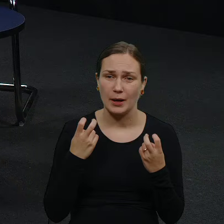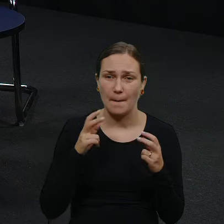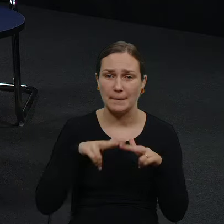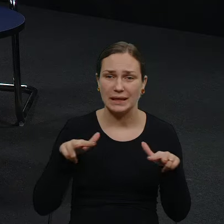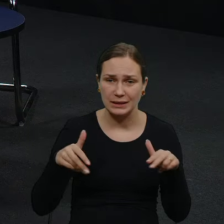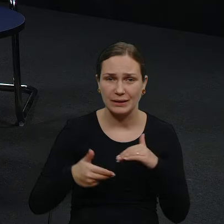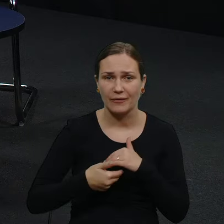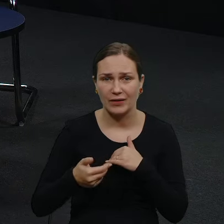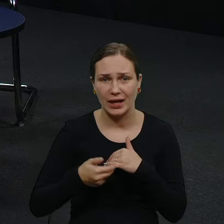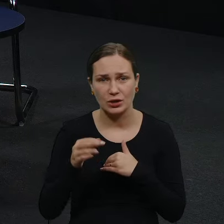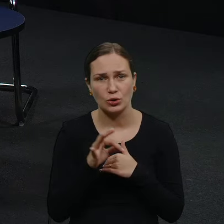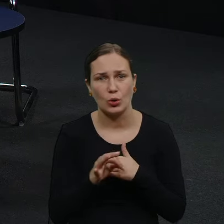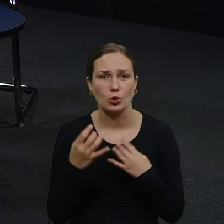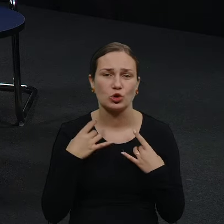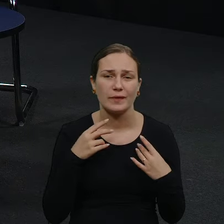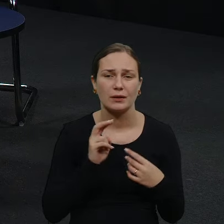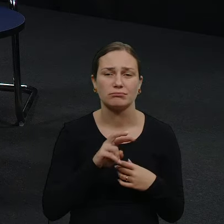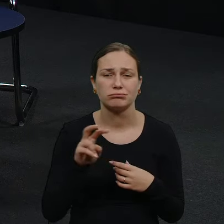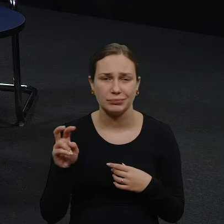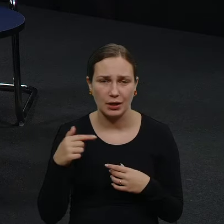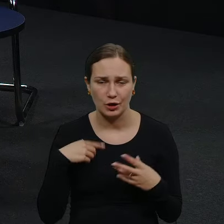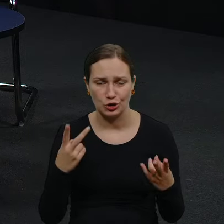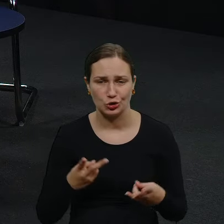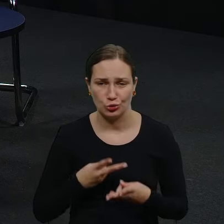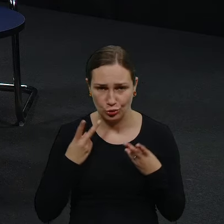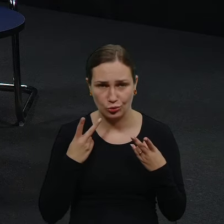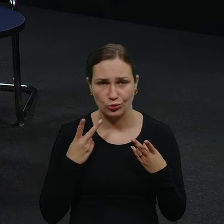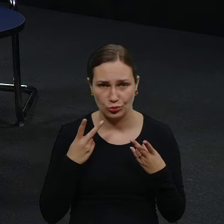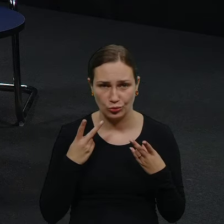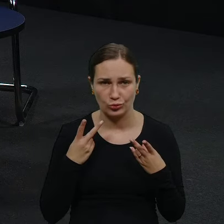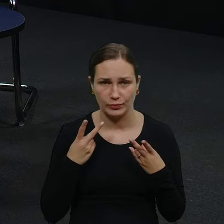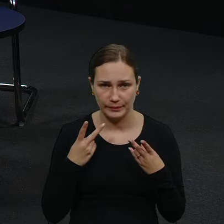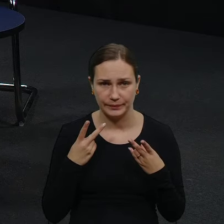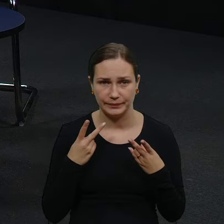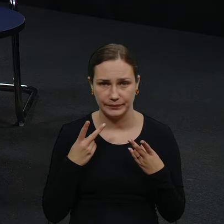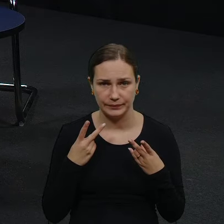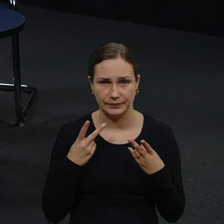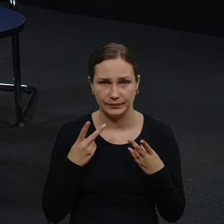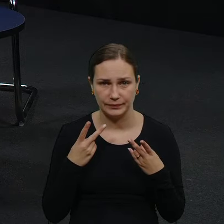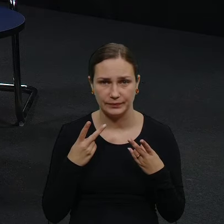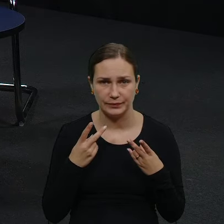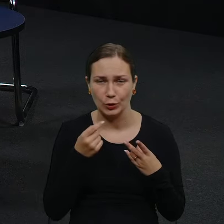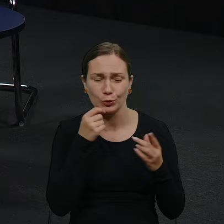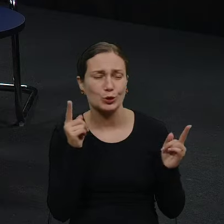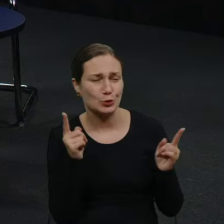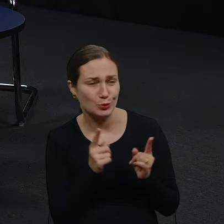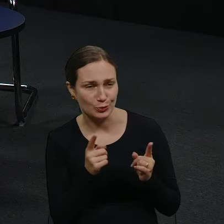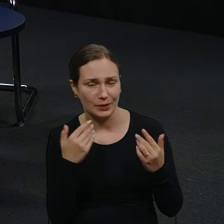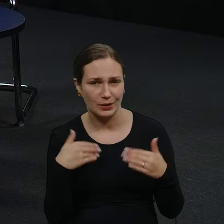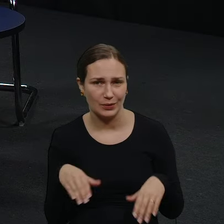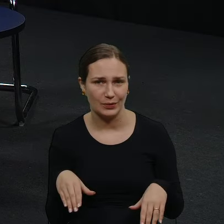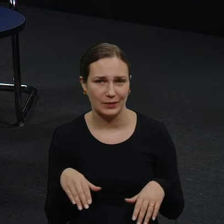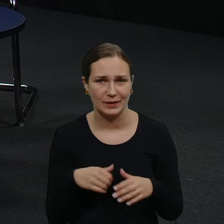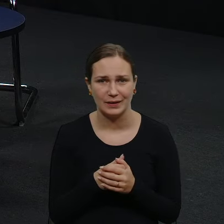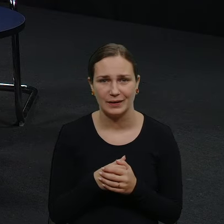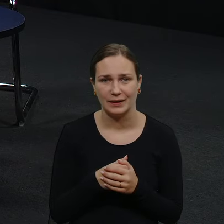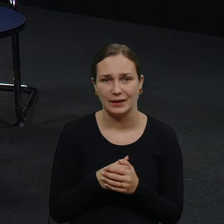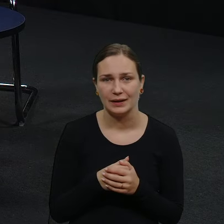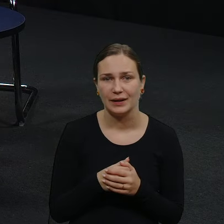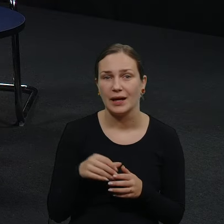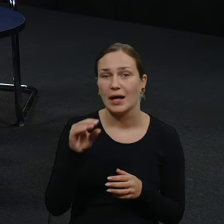ministrų, kviečia į visus renginius, aš labai džiaugiuosi ir Gal ir, jau trumpiau, ponė, bet jo, ir, dar kokį klausimą norėčiau užduoti. Ir tai,